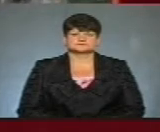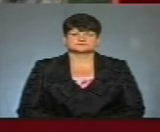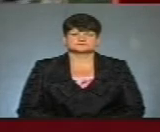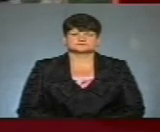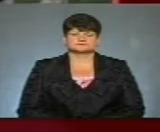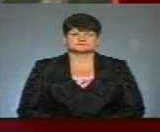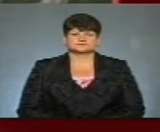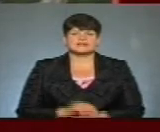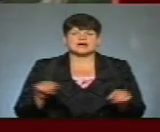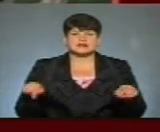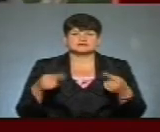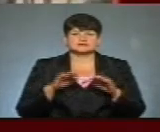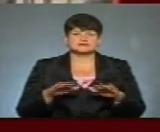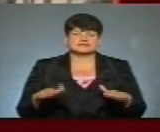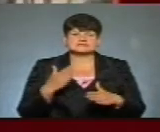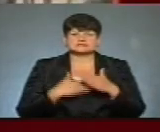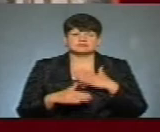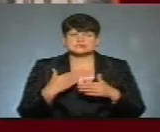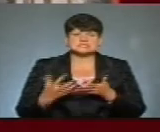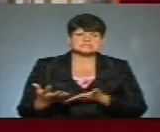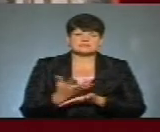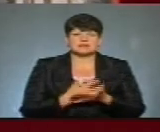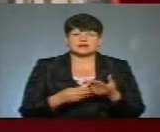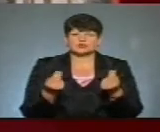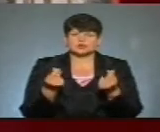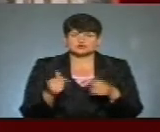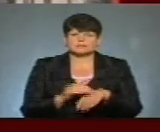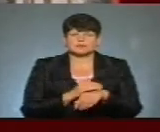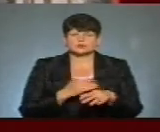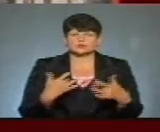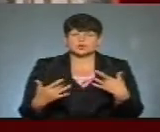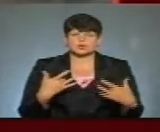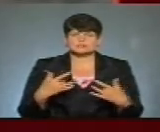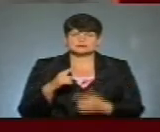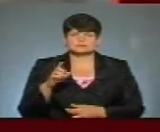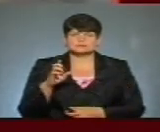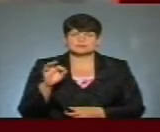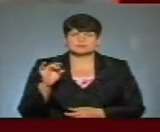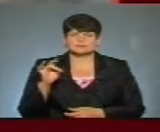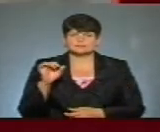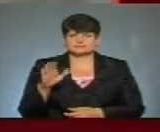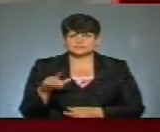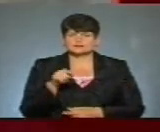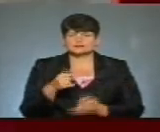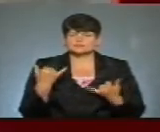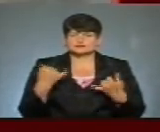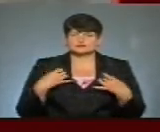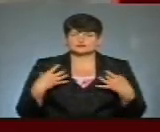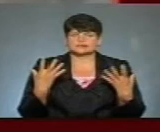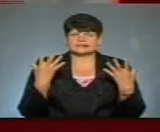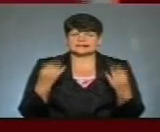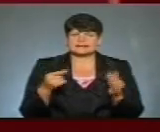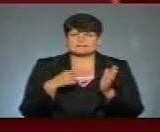На реабілітацію дітей з інвалідністю збирають гроші під час благодійного концерту в Зборові. Там сьогодні святкують День міста.